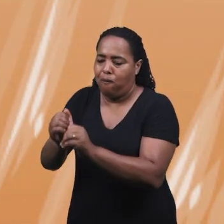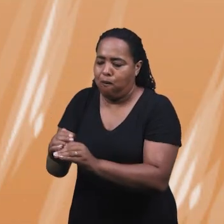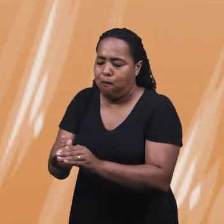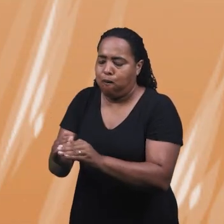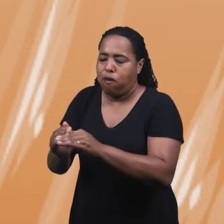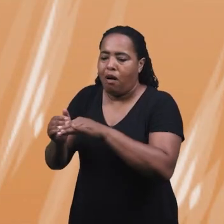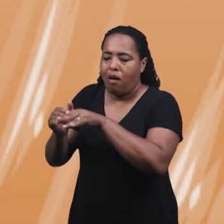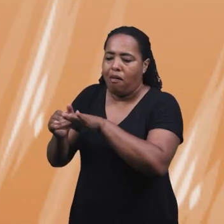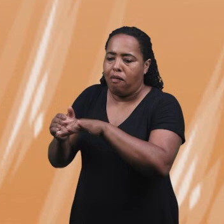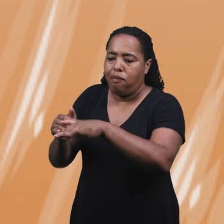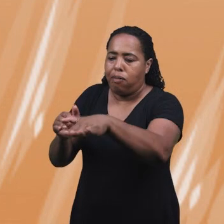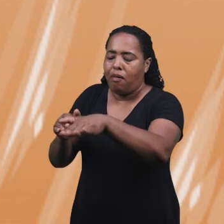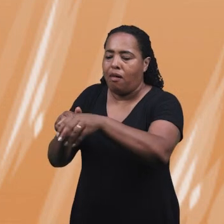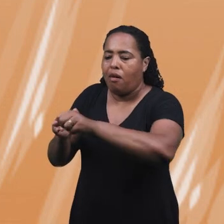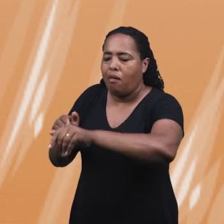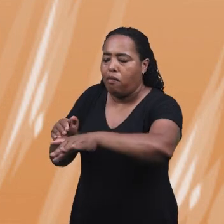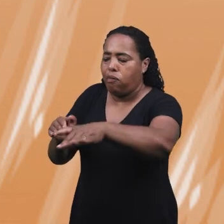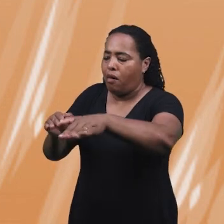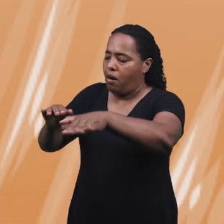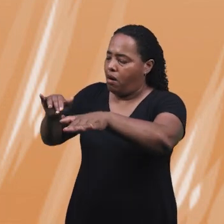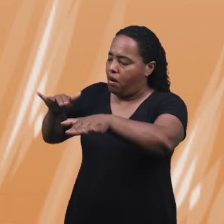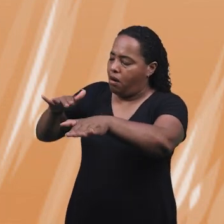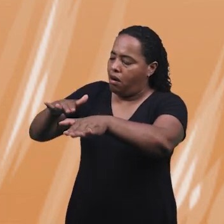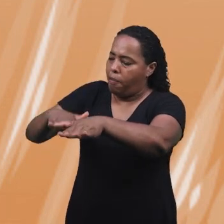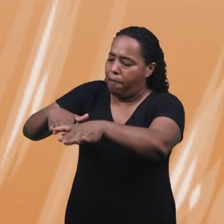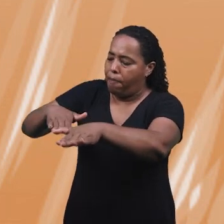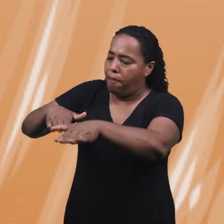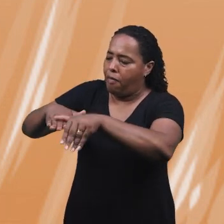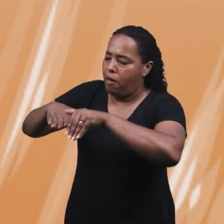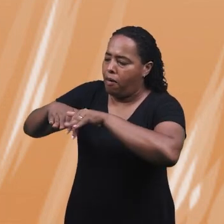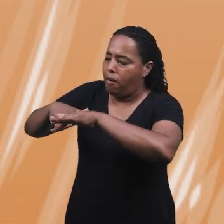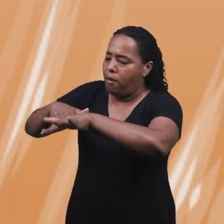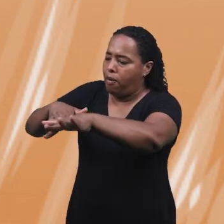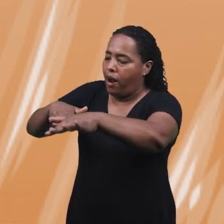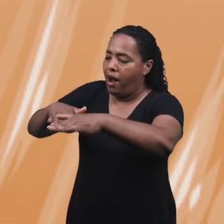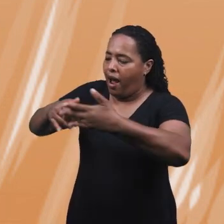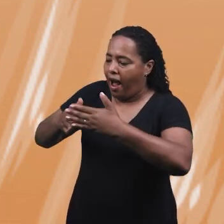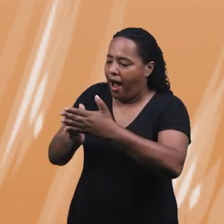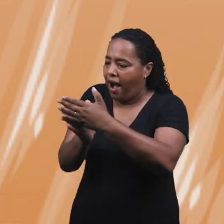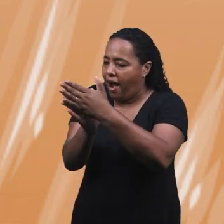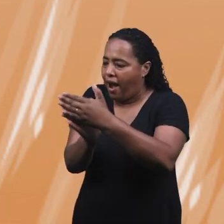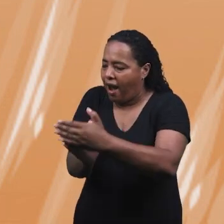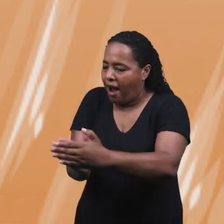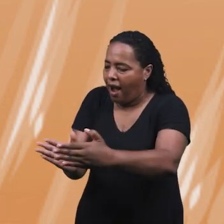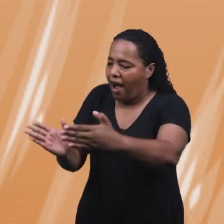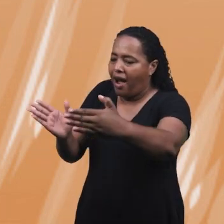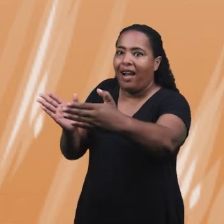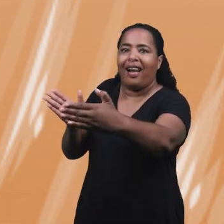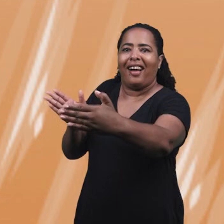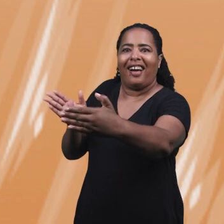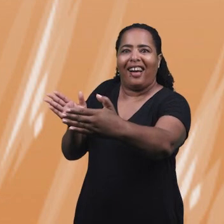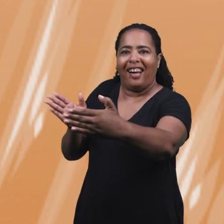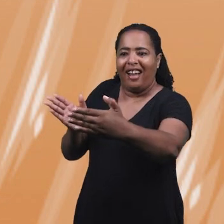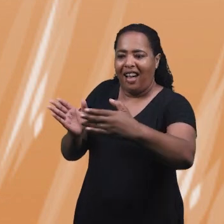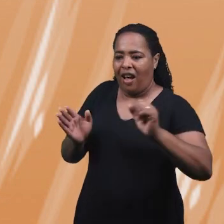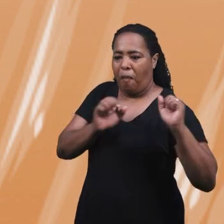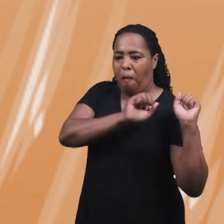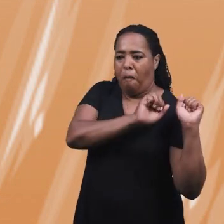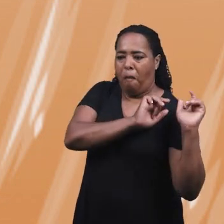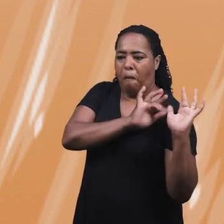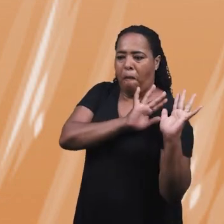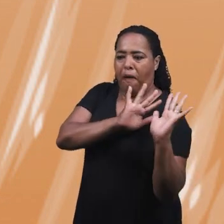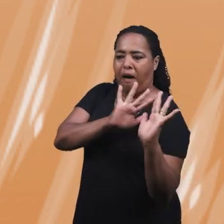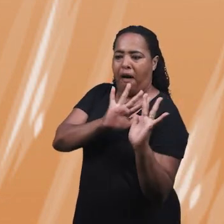dans un grand tas et les eaux qui descendaient sont allées. Donc, un chemin